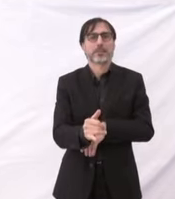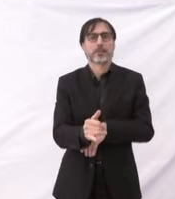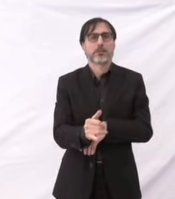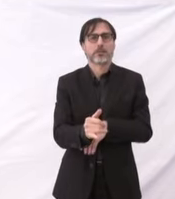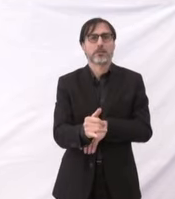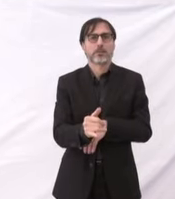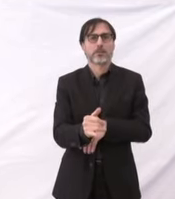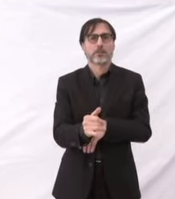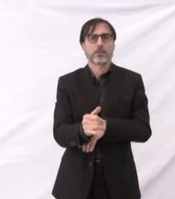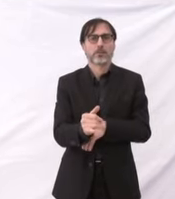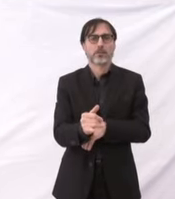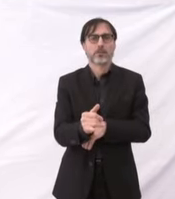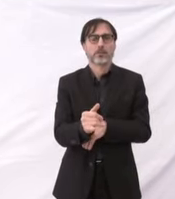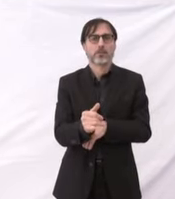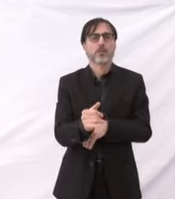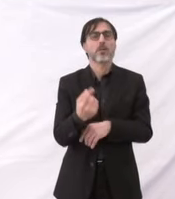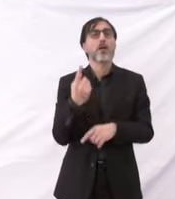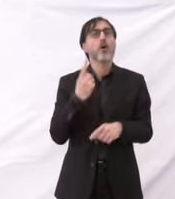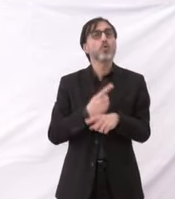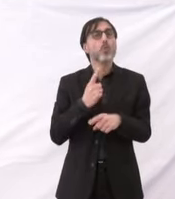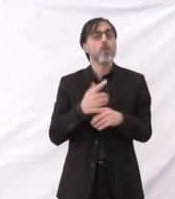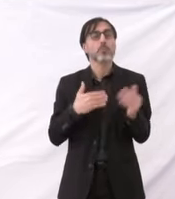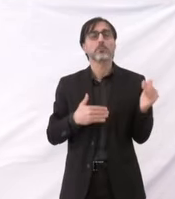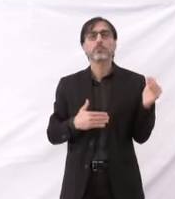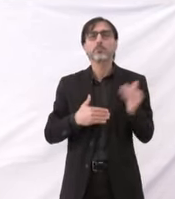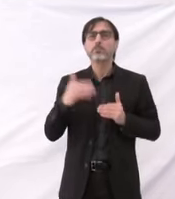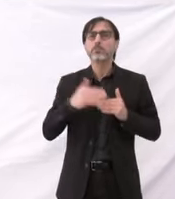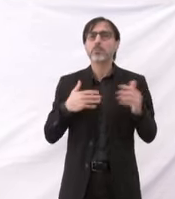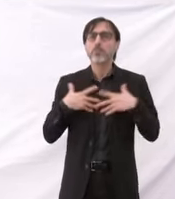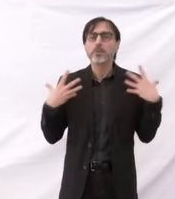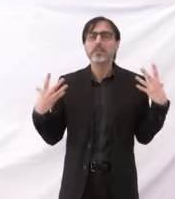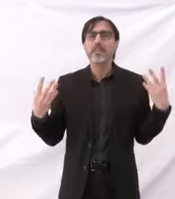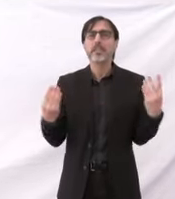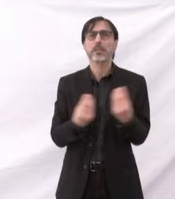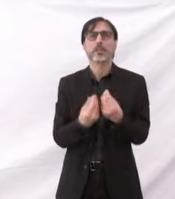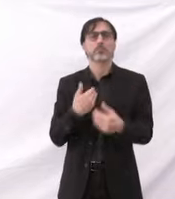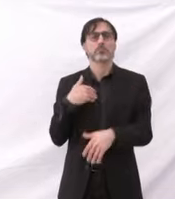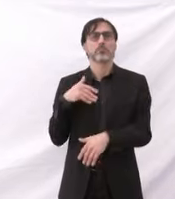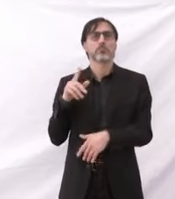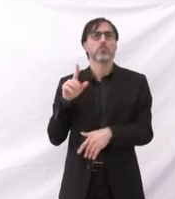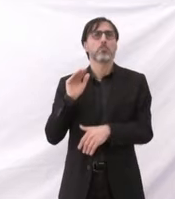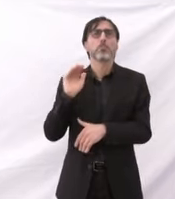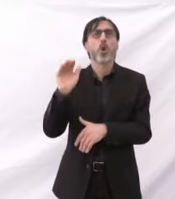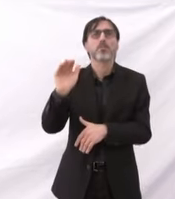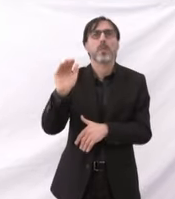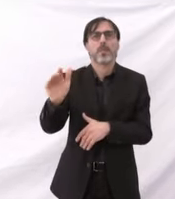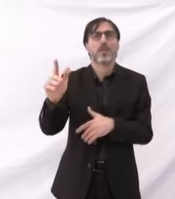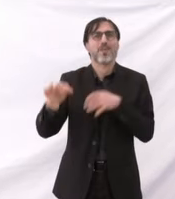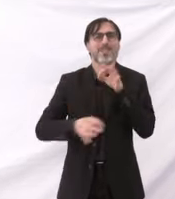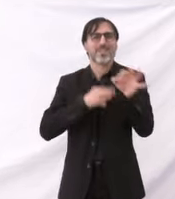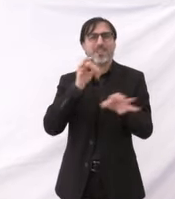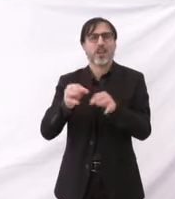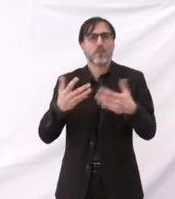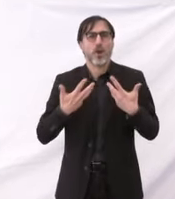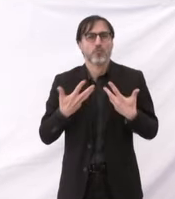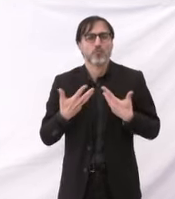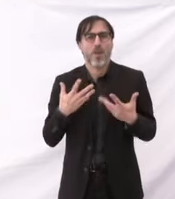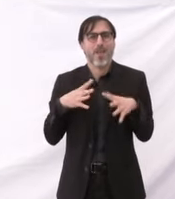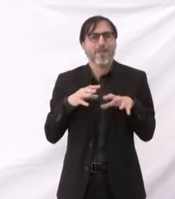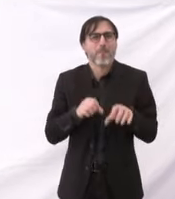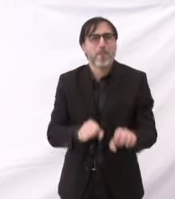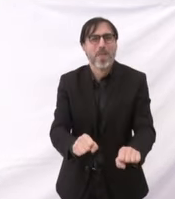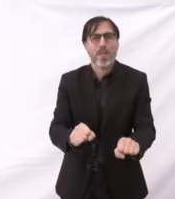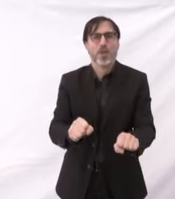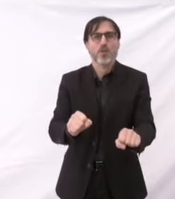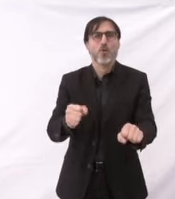Allora c'è bisogno di costruire insieme prospettive di senso, di impegno,